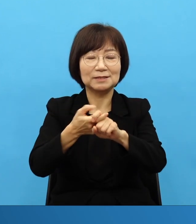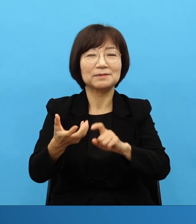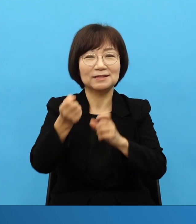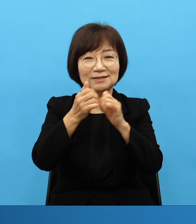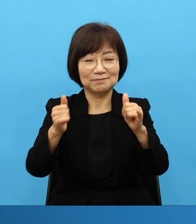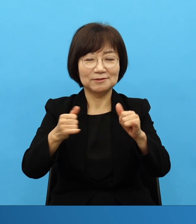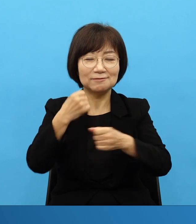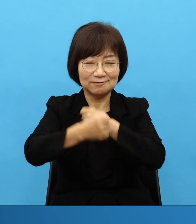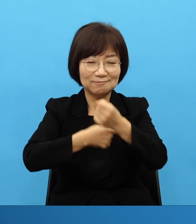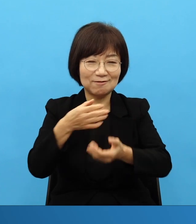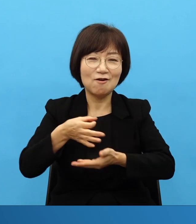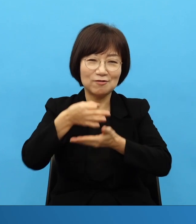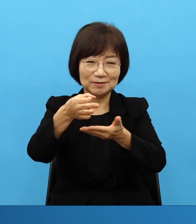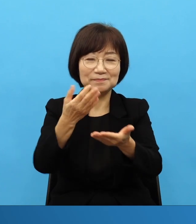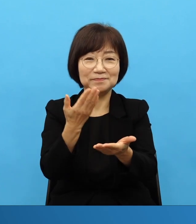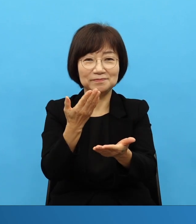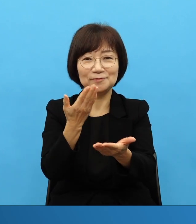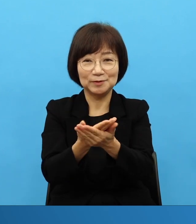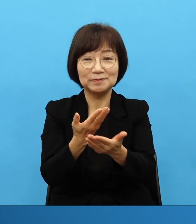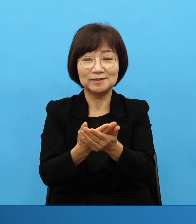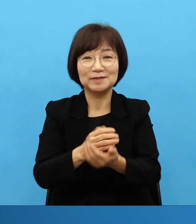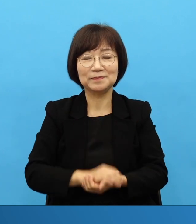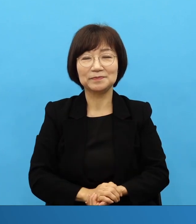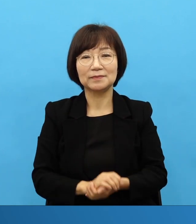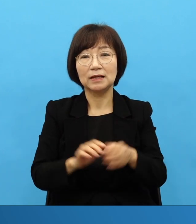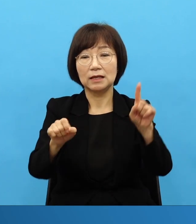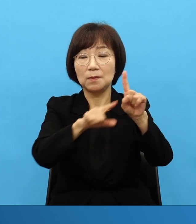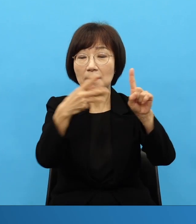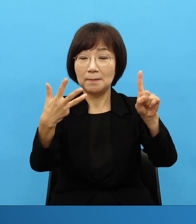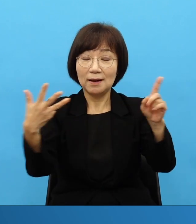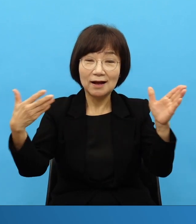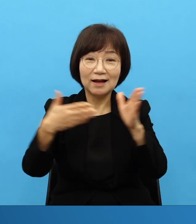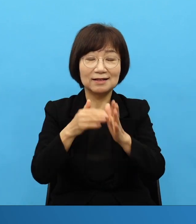됩니다. 오는 1월 8일까지 등록받습니다.